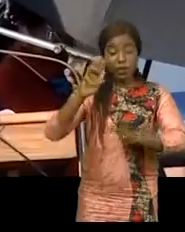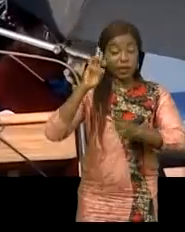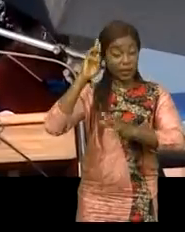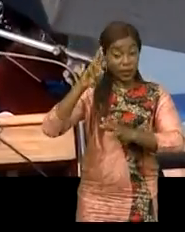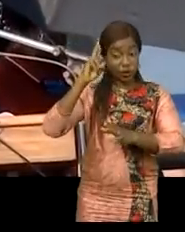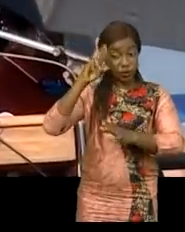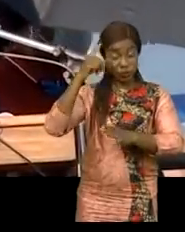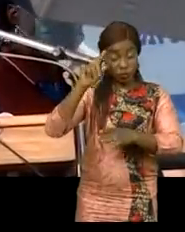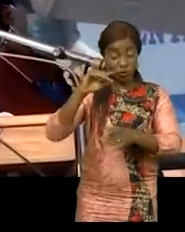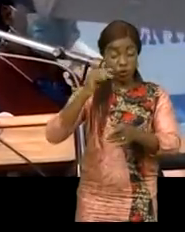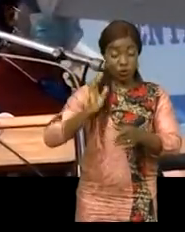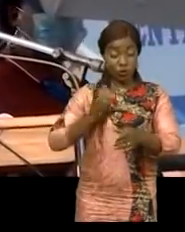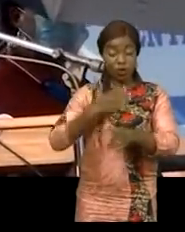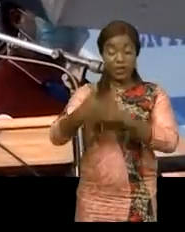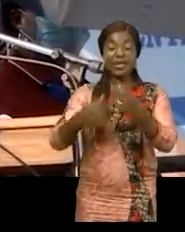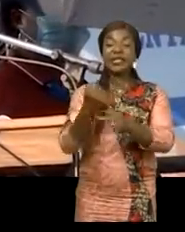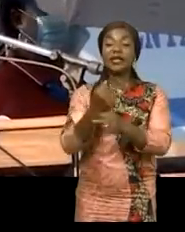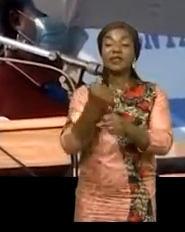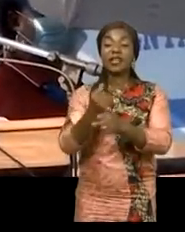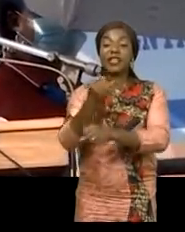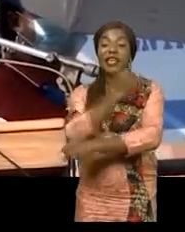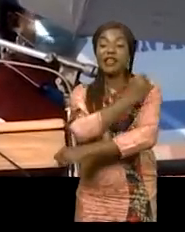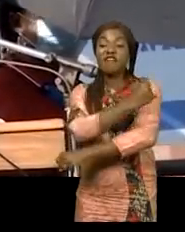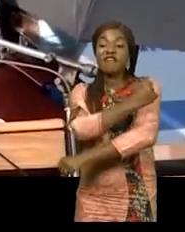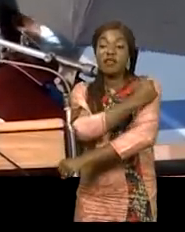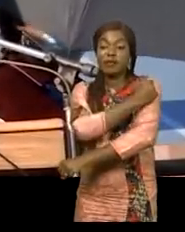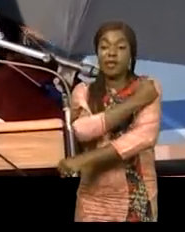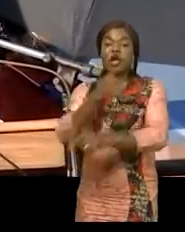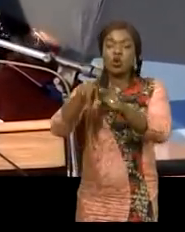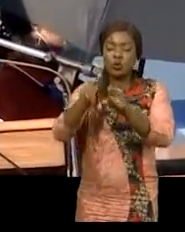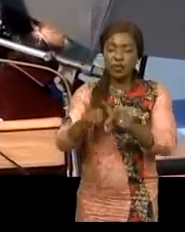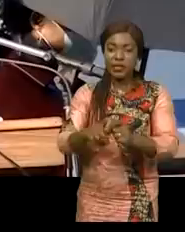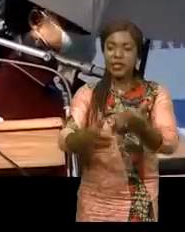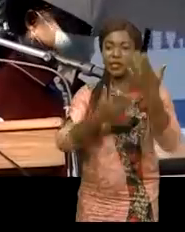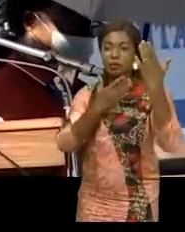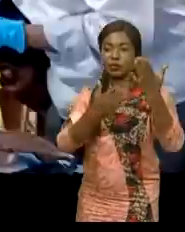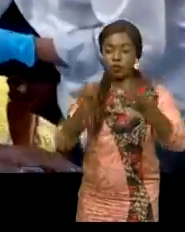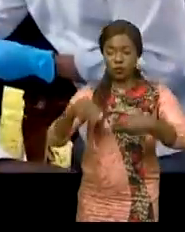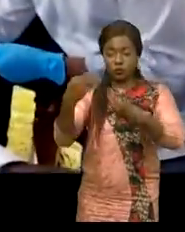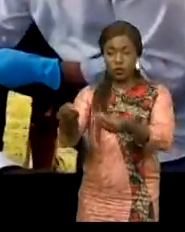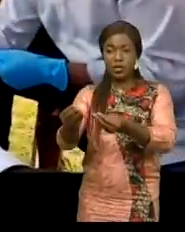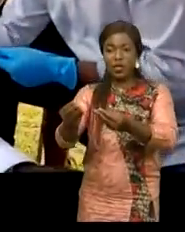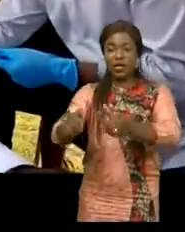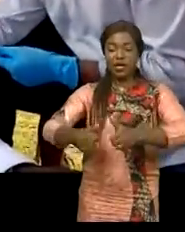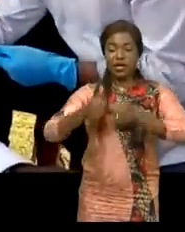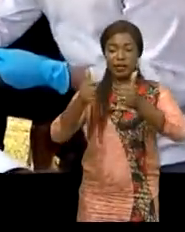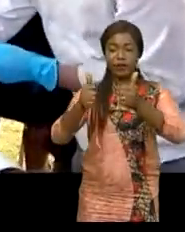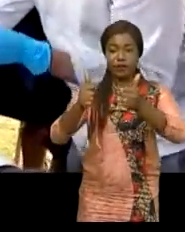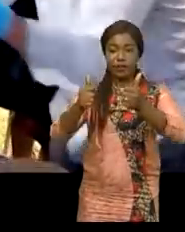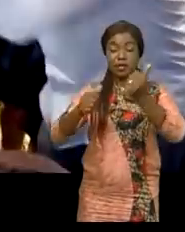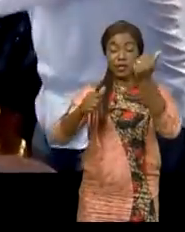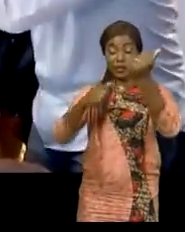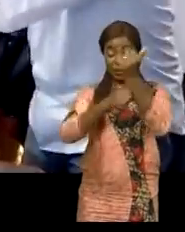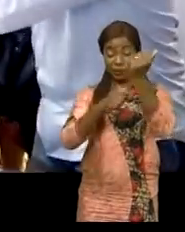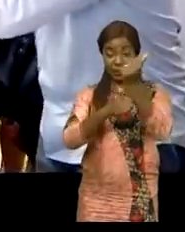de la profession infirmière et qui reflète l'importance accordée à la vie humaine les infirmiers et ton toujours